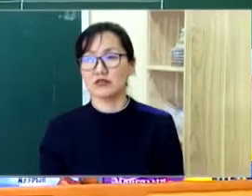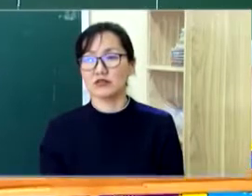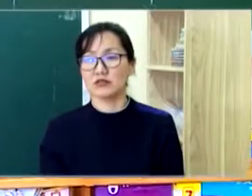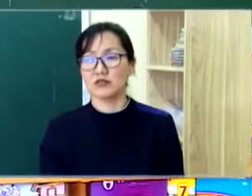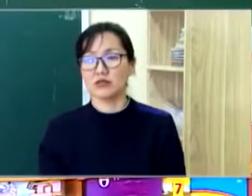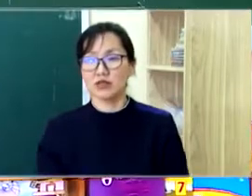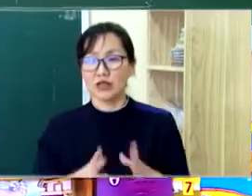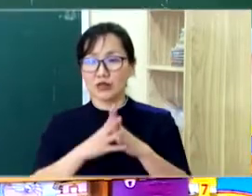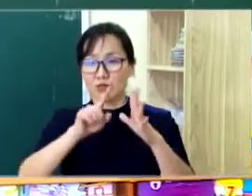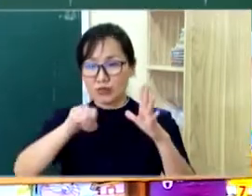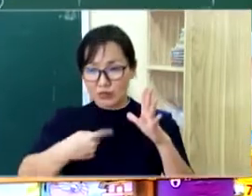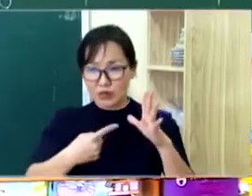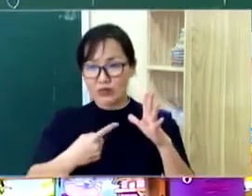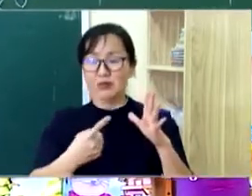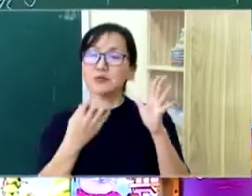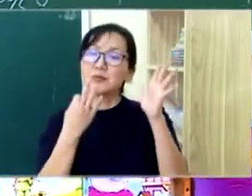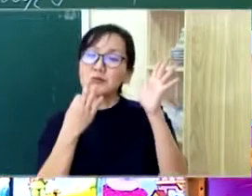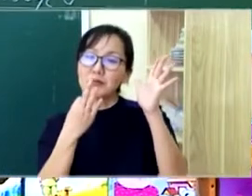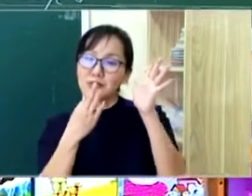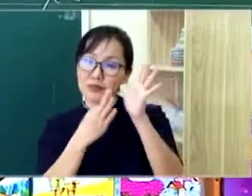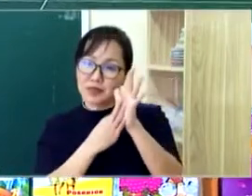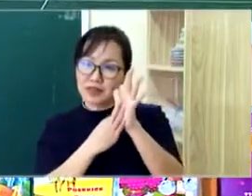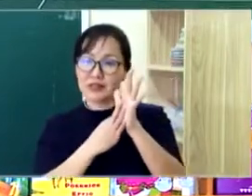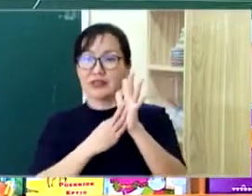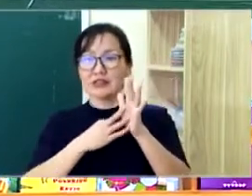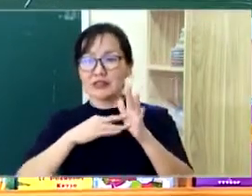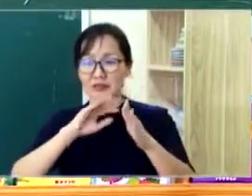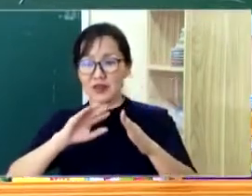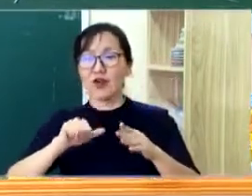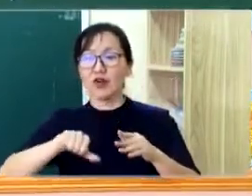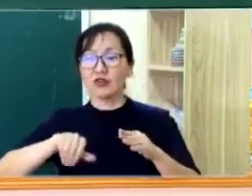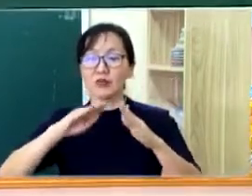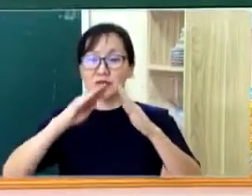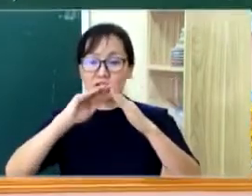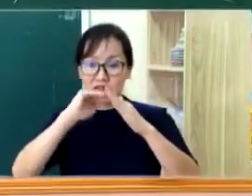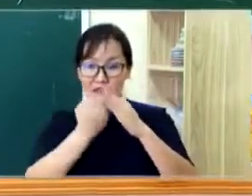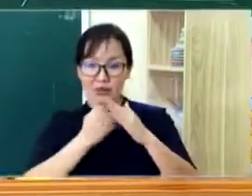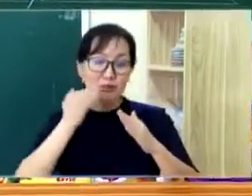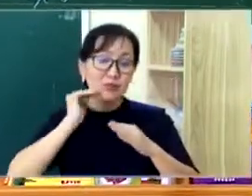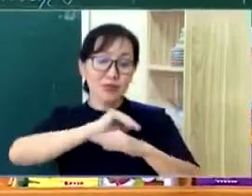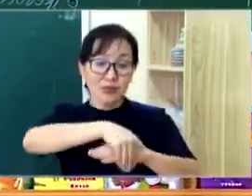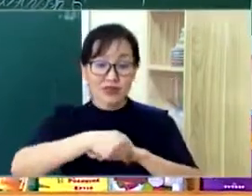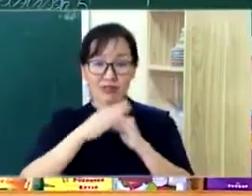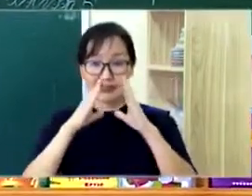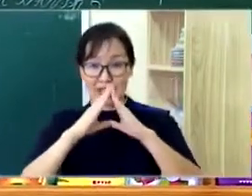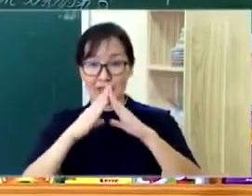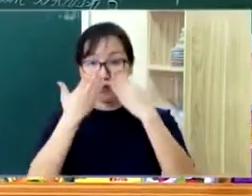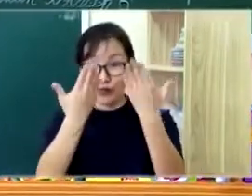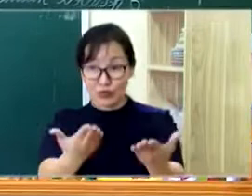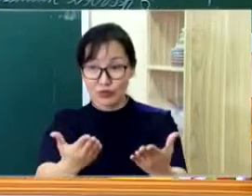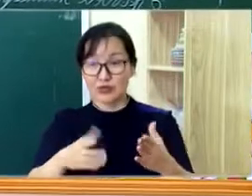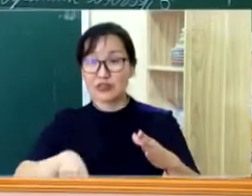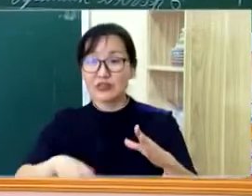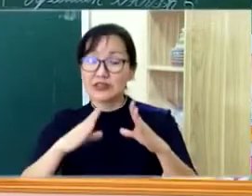1208 болон бусдын гэрийн даалгаврт бич дааж хийгээрэй. За, өнөөдрийн бидний 10-ын бутархайг